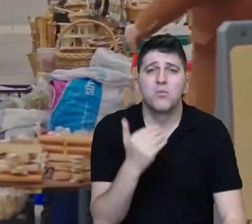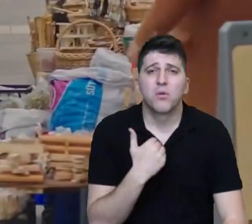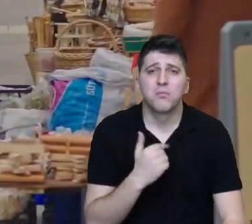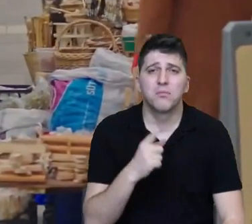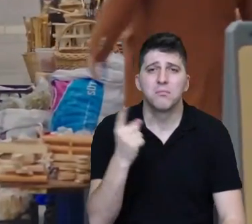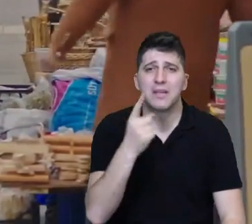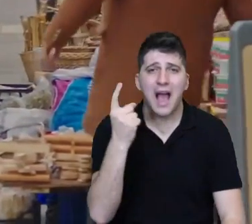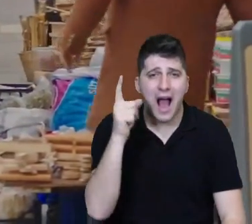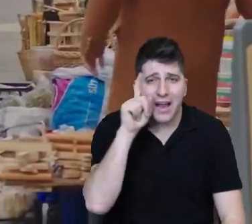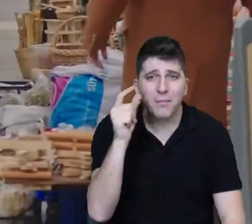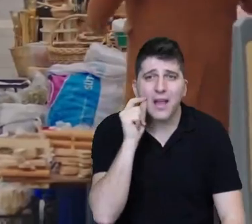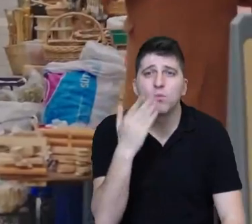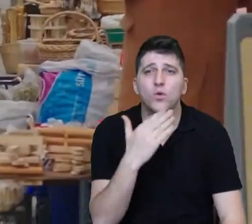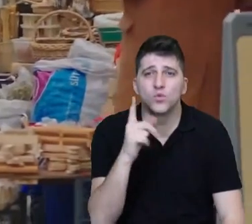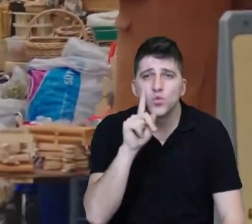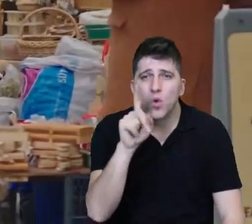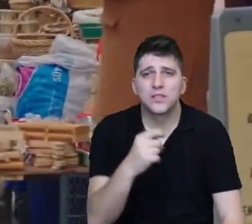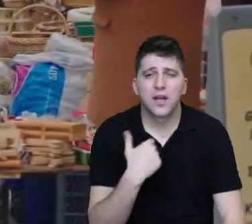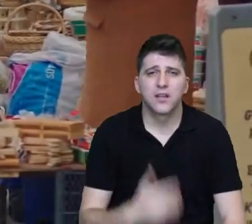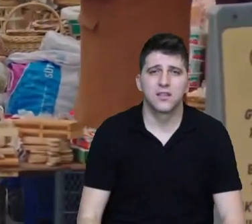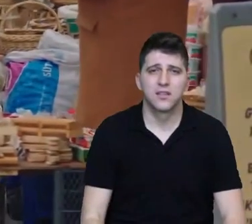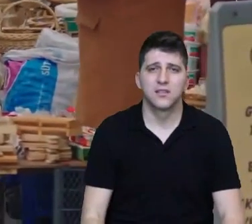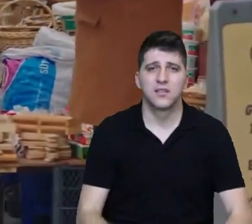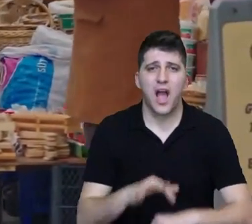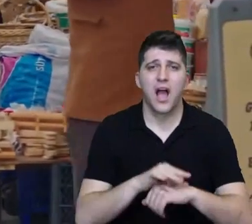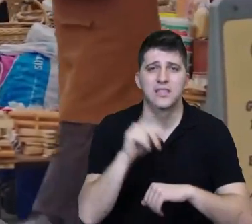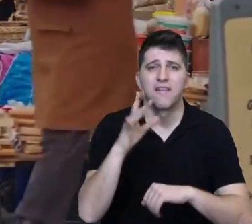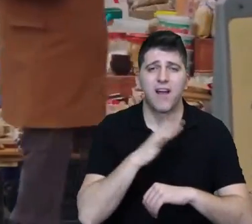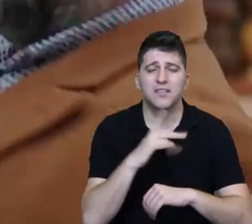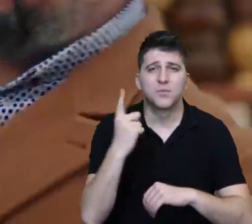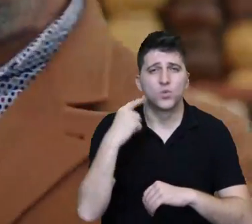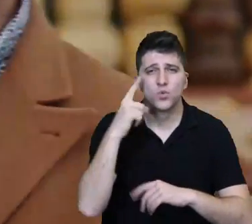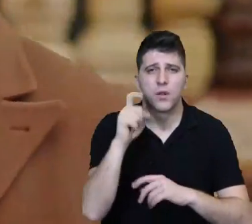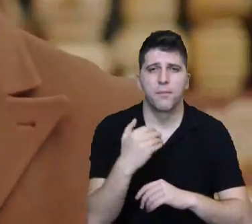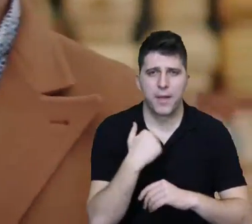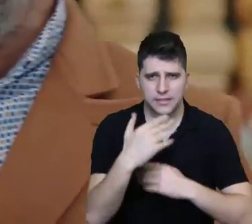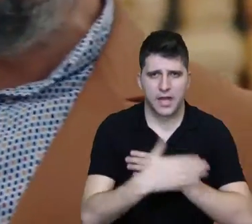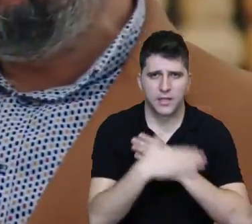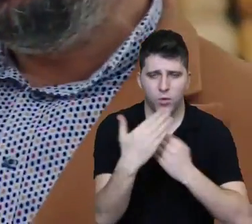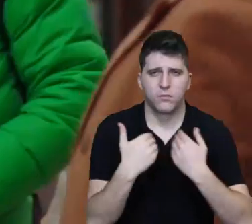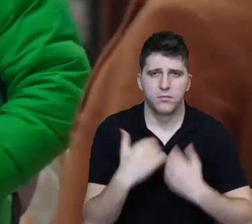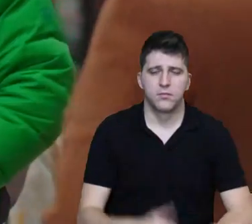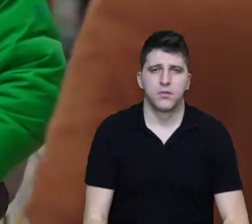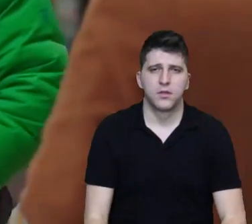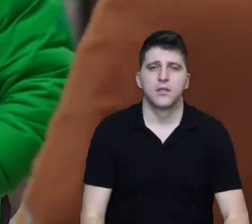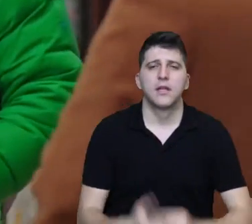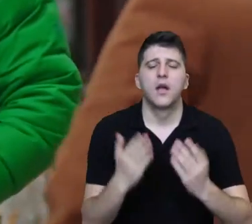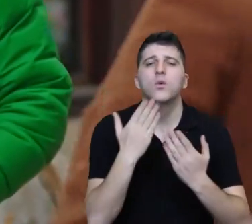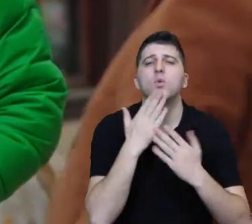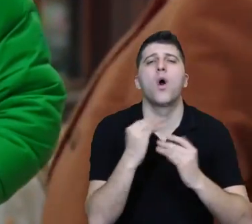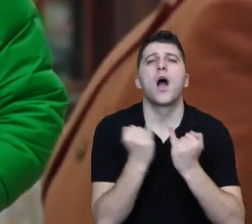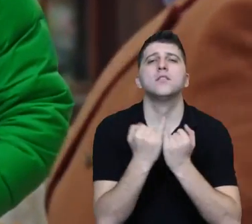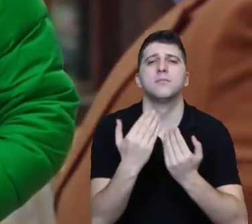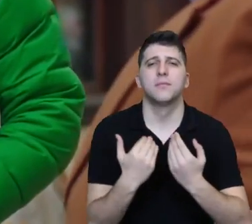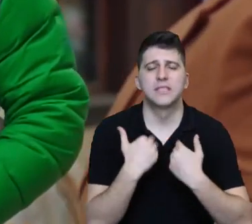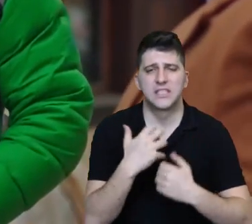bir tane aklı selim adam yok ki bulsak da sorsak. Hastanede vardır illaki aklı başında biri. Ben size yardımcı olayım. Ya yok kardeşim,